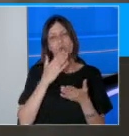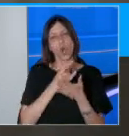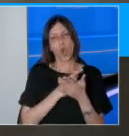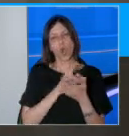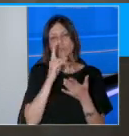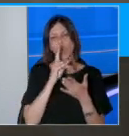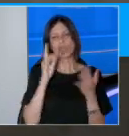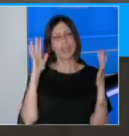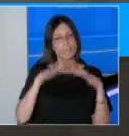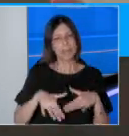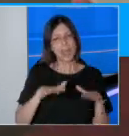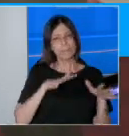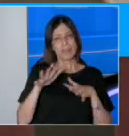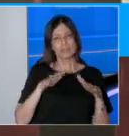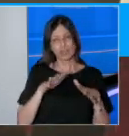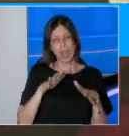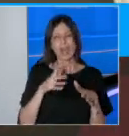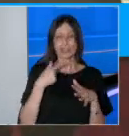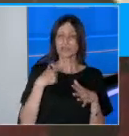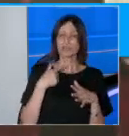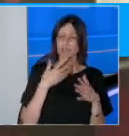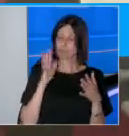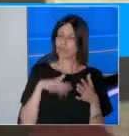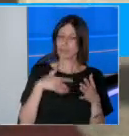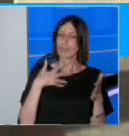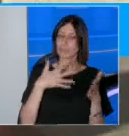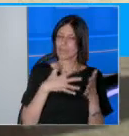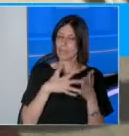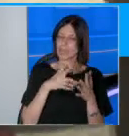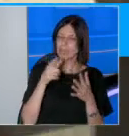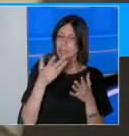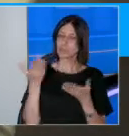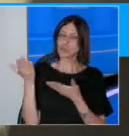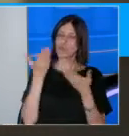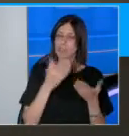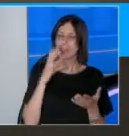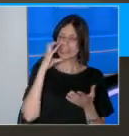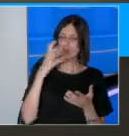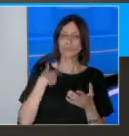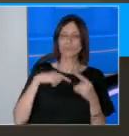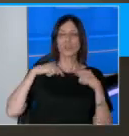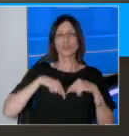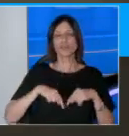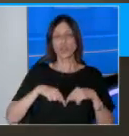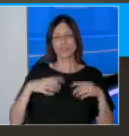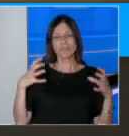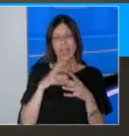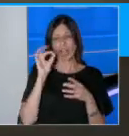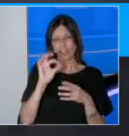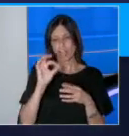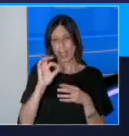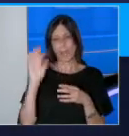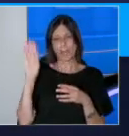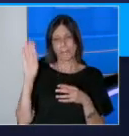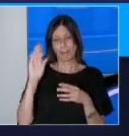יפיל ממשלה, גם את זה אנחנו מבקרים, אז אני מזמין אותך לצפות בנו. אני רוצה לשאול אותך, יושב ראש המפלגה שלך, בנימין נתניהו, יישאר יושב ראש האופוזיציה במידה ותקום